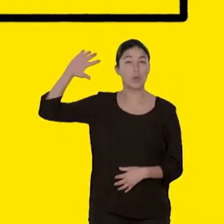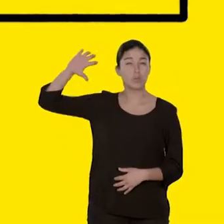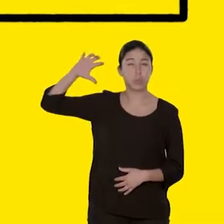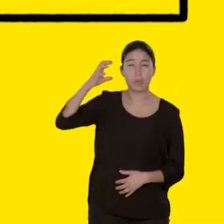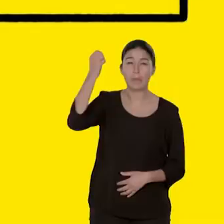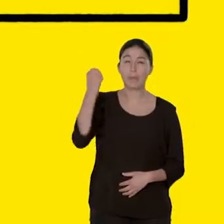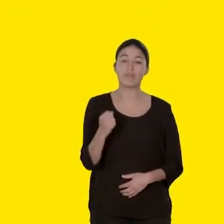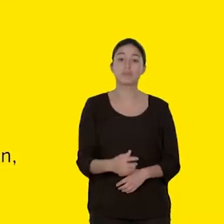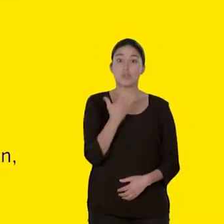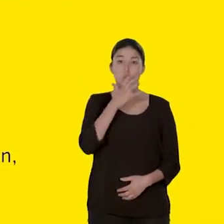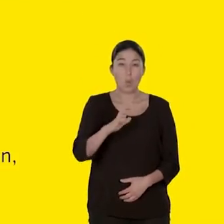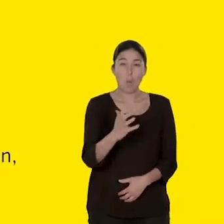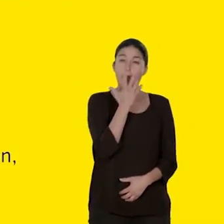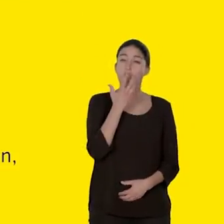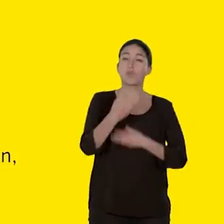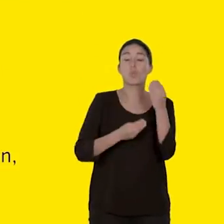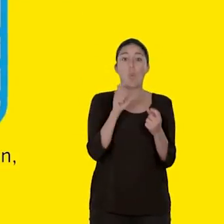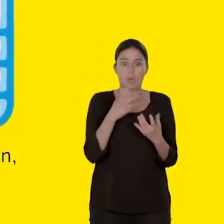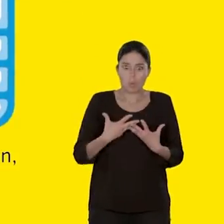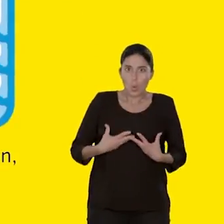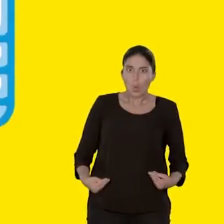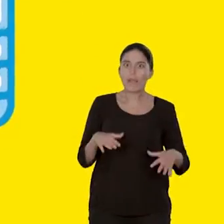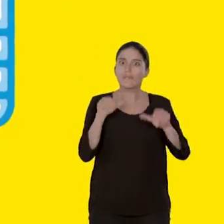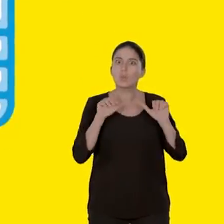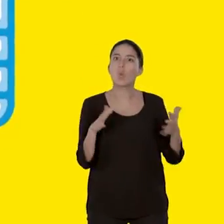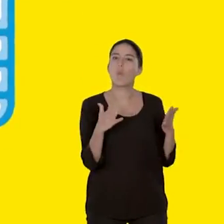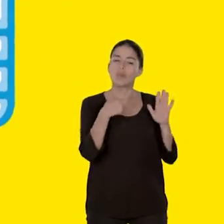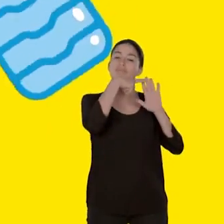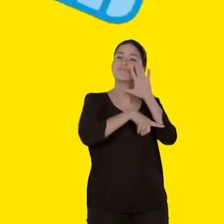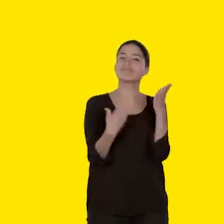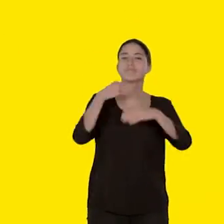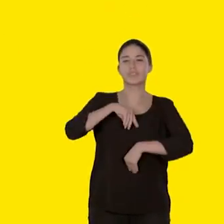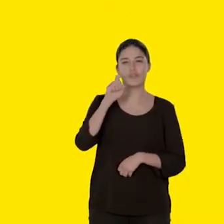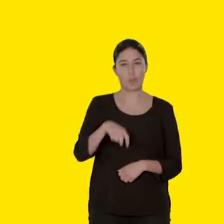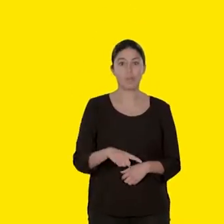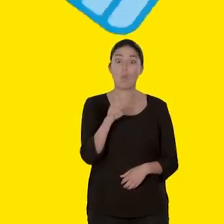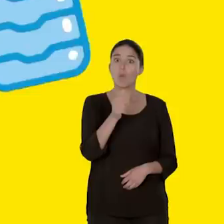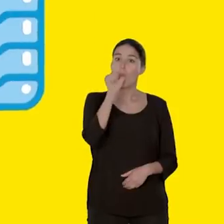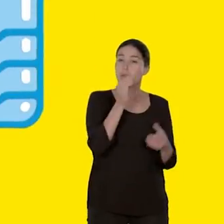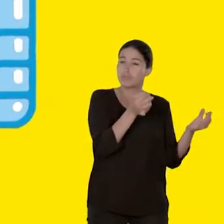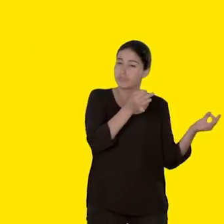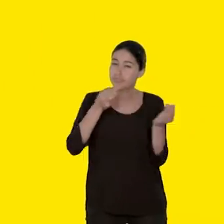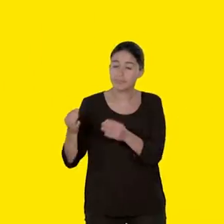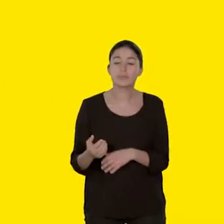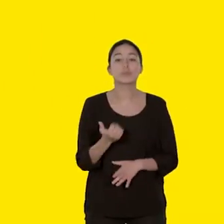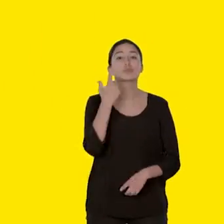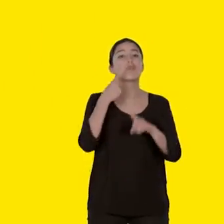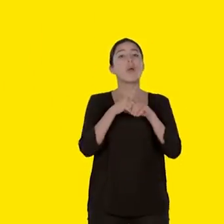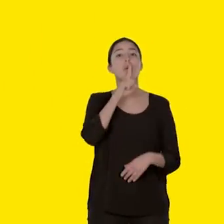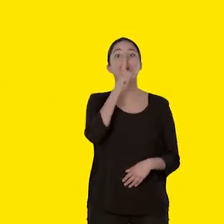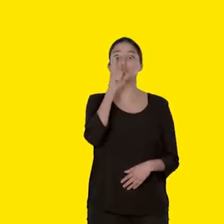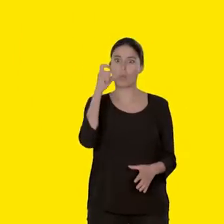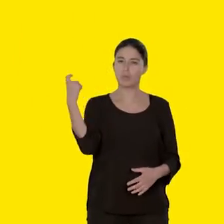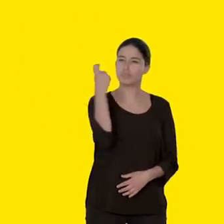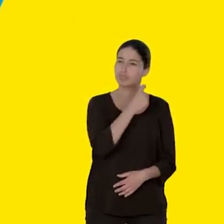Attention, canicule. Pour éviter le coup de chaleur et la déshydratation, adoptez les bons gestes. Buvez régulièrement de l'eau.